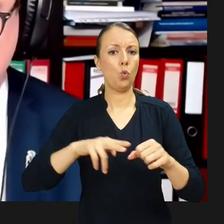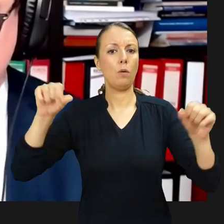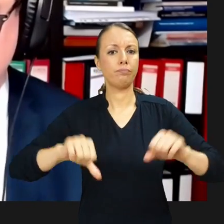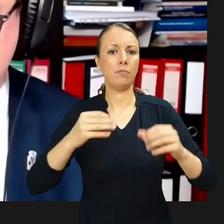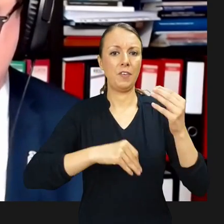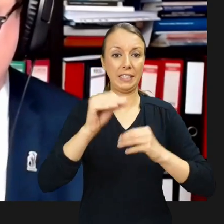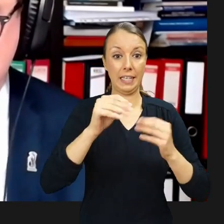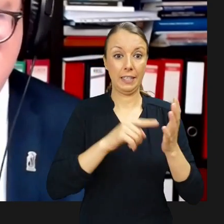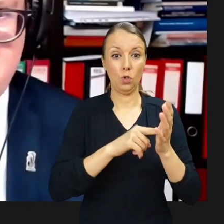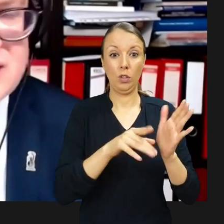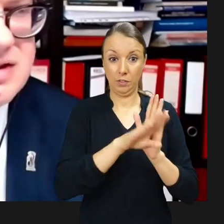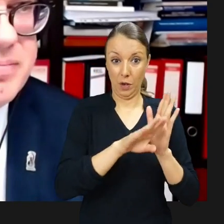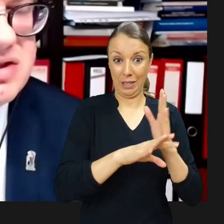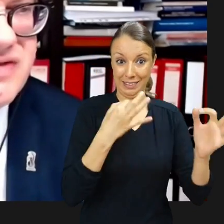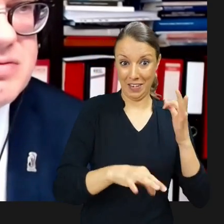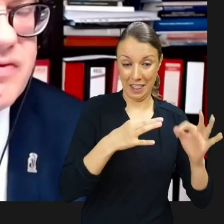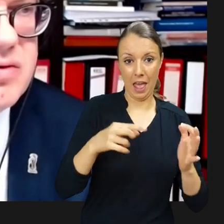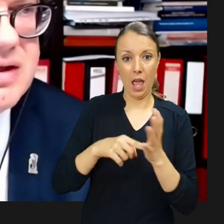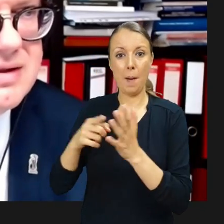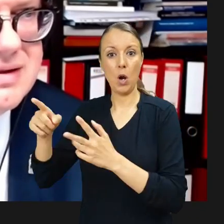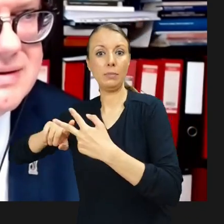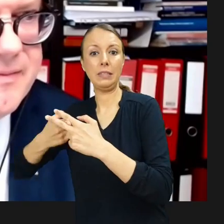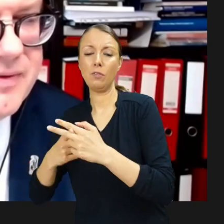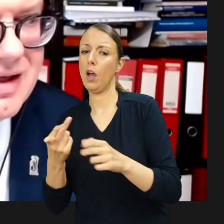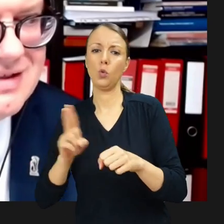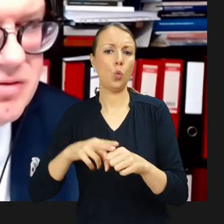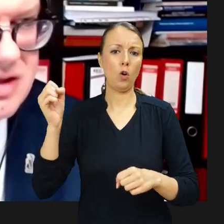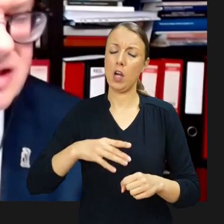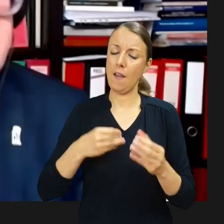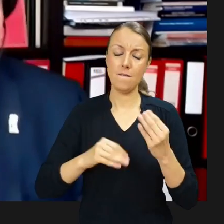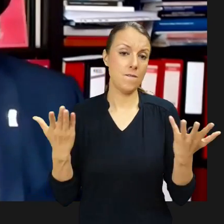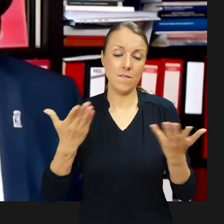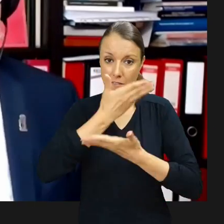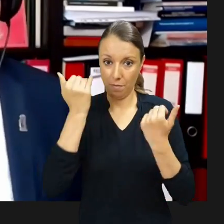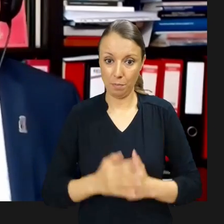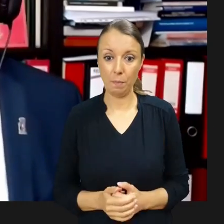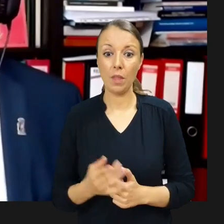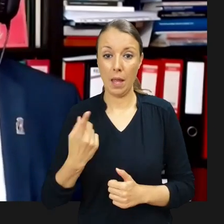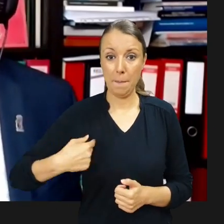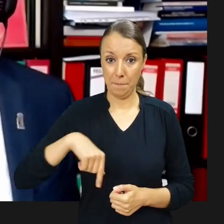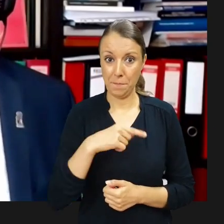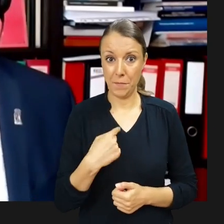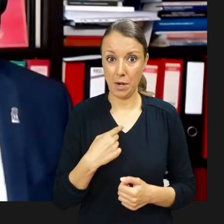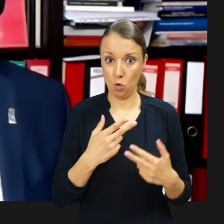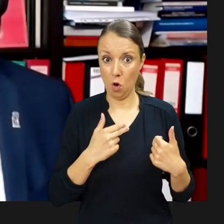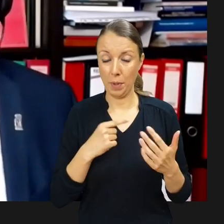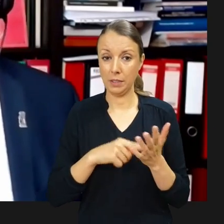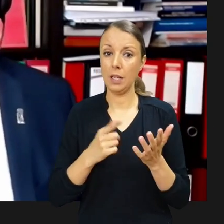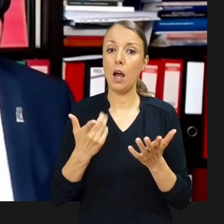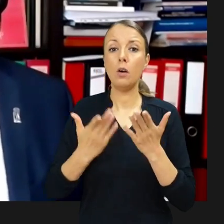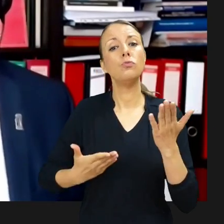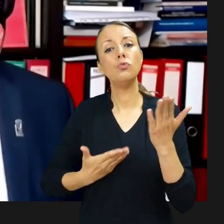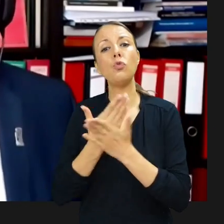administracyjnymi. My jako Społeczna Komisja Kodyfikacyjna opracowaliśmy w ogóle takie założenia nowego postępowania administracyjnego, które nie